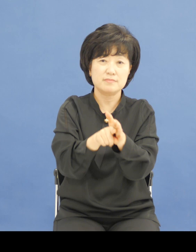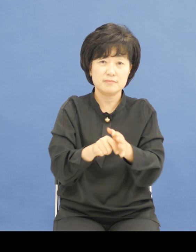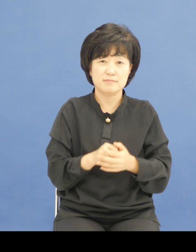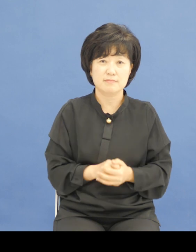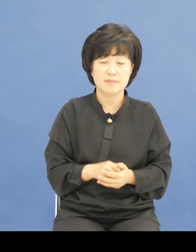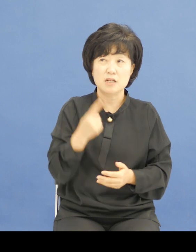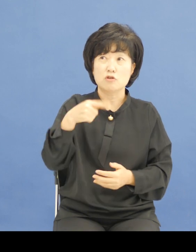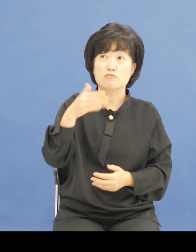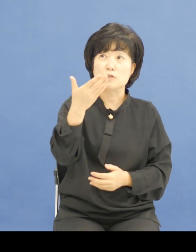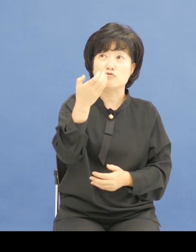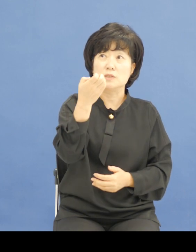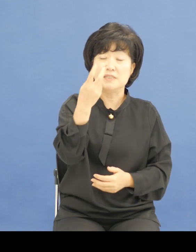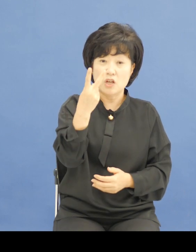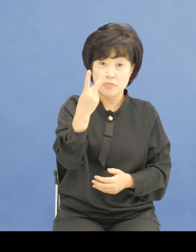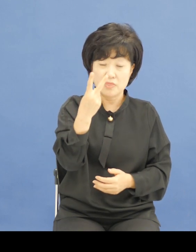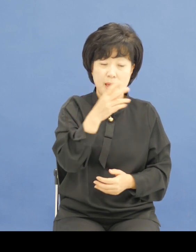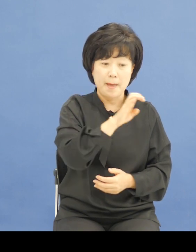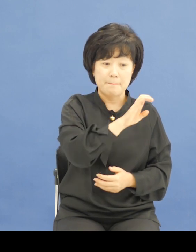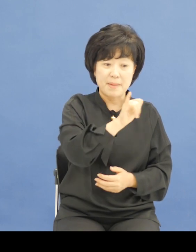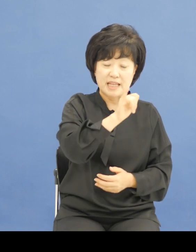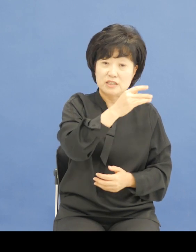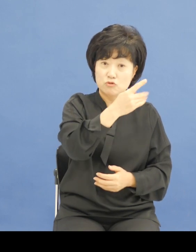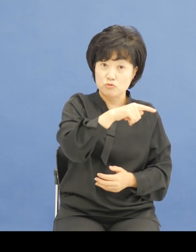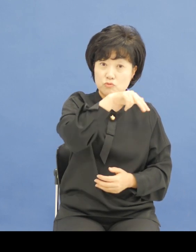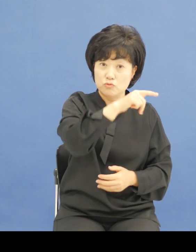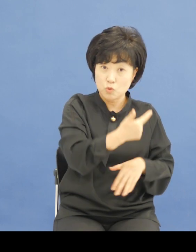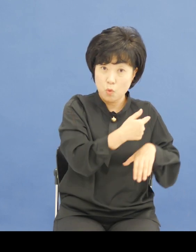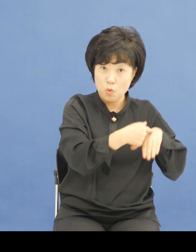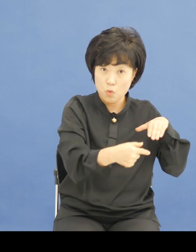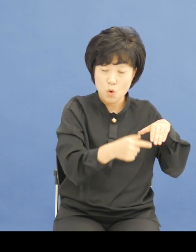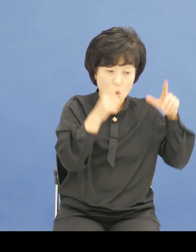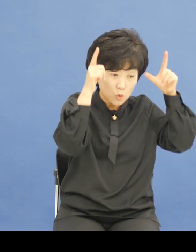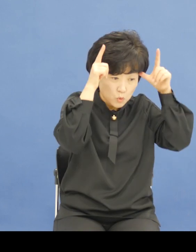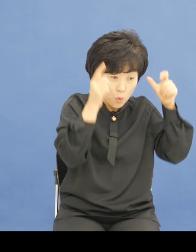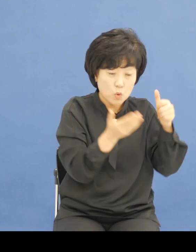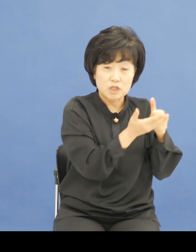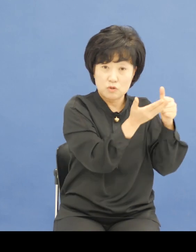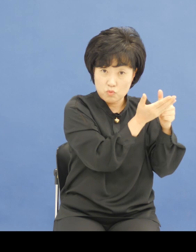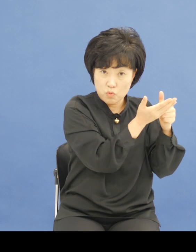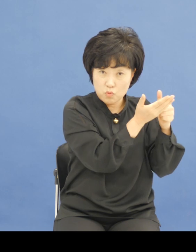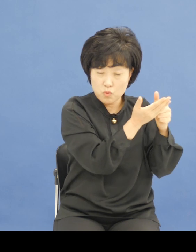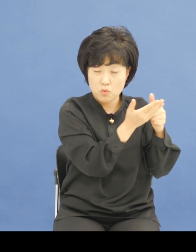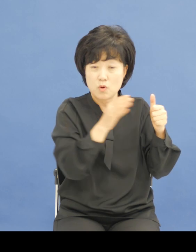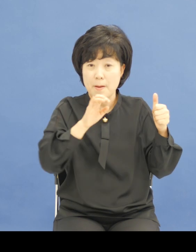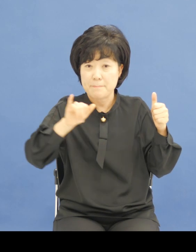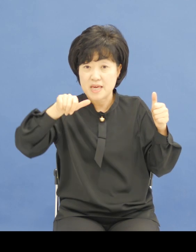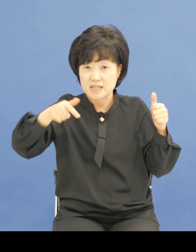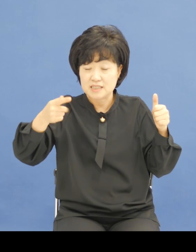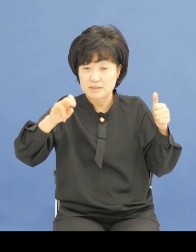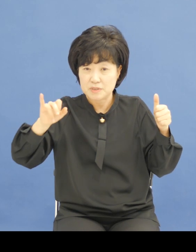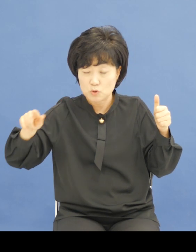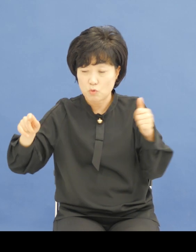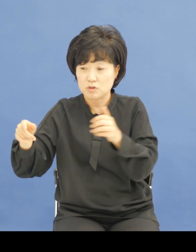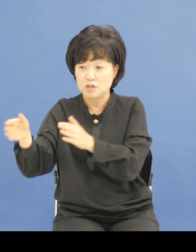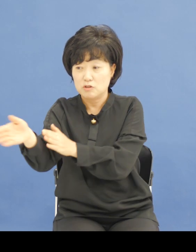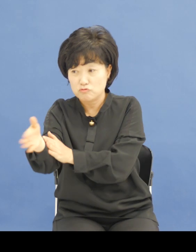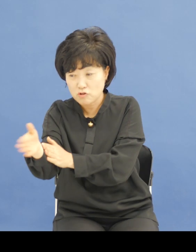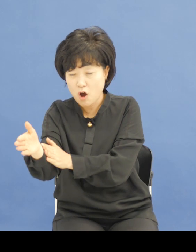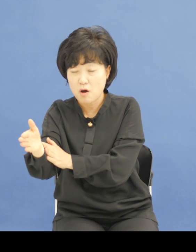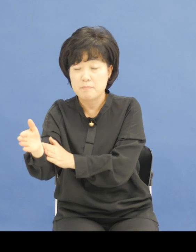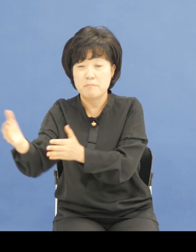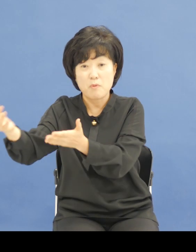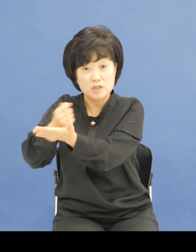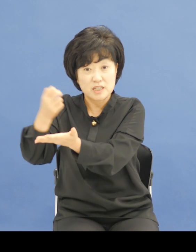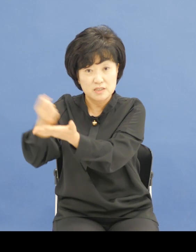92년도에 반투족은 유목민이에요. 소를 키우는. 네. 피그미족은 수렵 채취를 하는 사람들이야. 예, 예. 근데 피그미들이